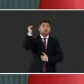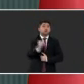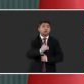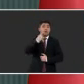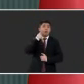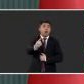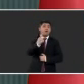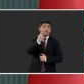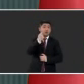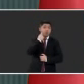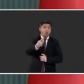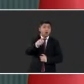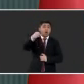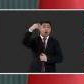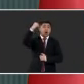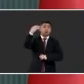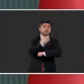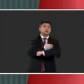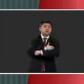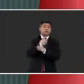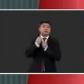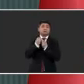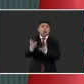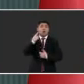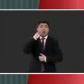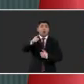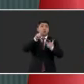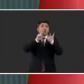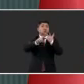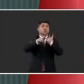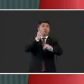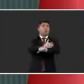fiyatla elektrik hizmeti sunan 3. ülke durumundadır.